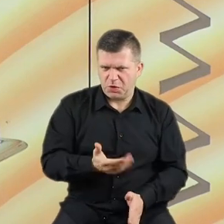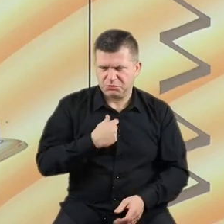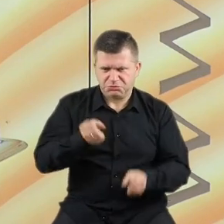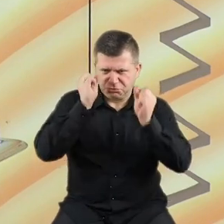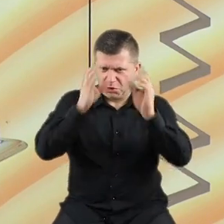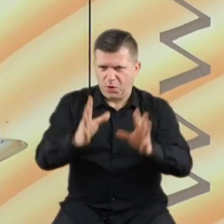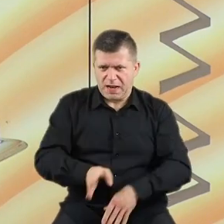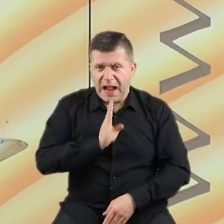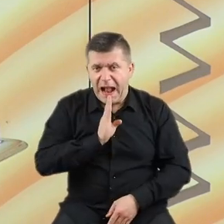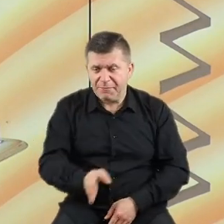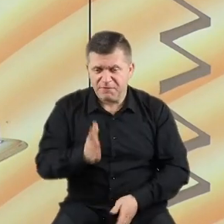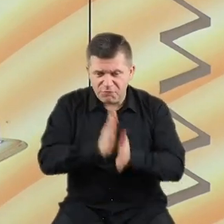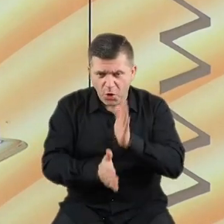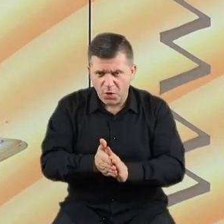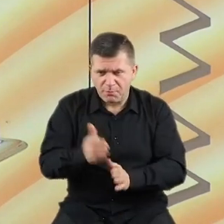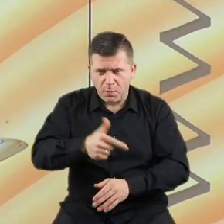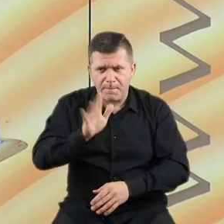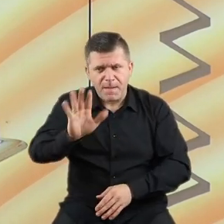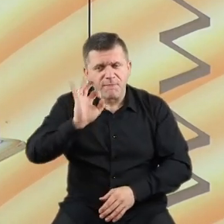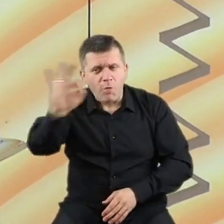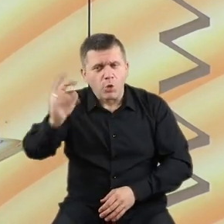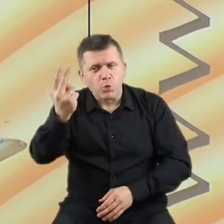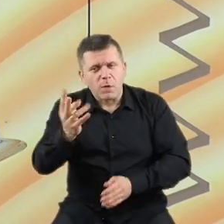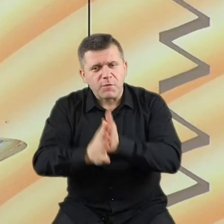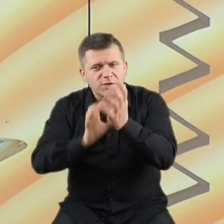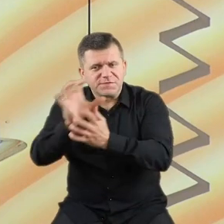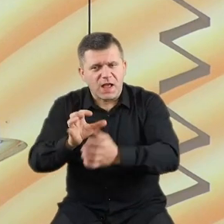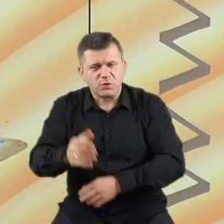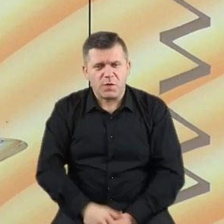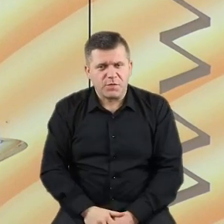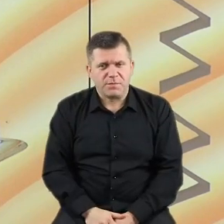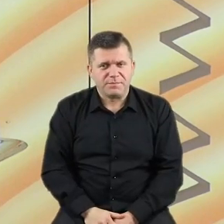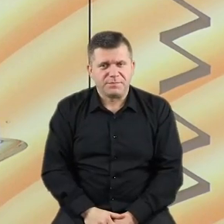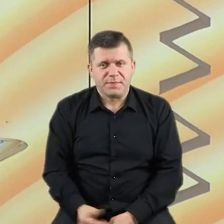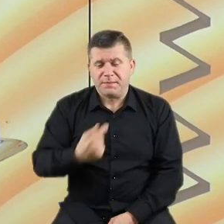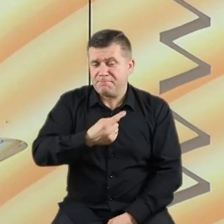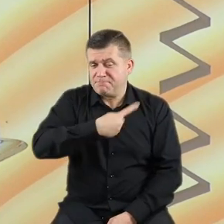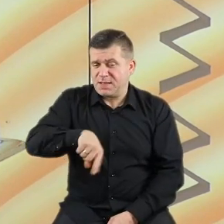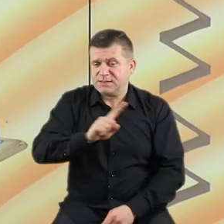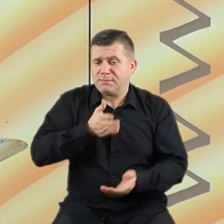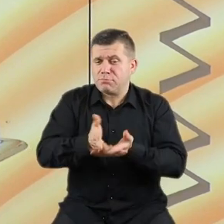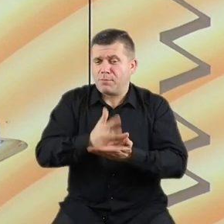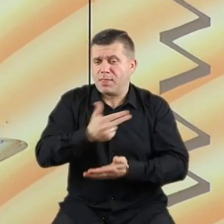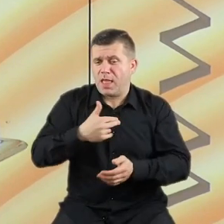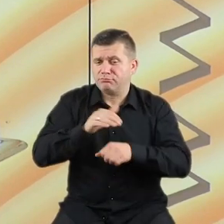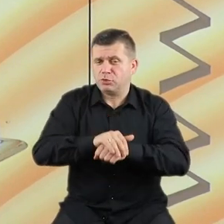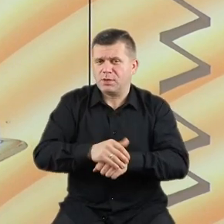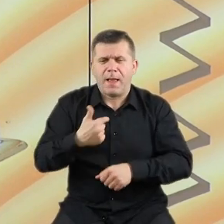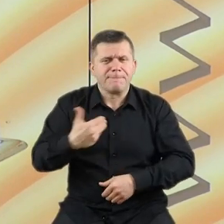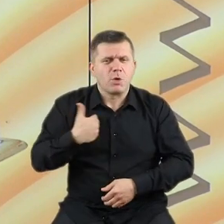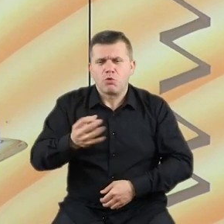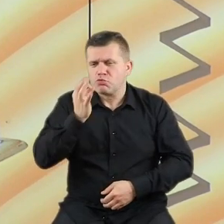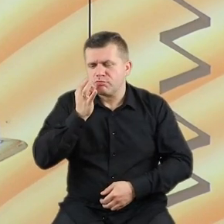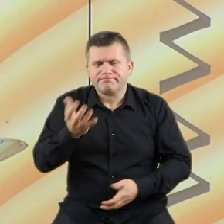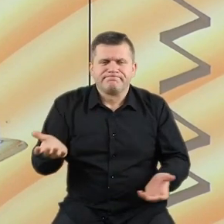mnie było szok. Amerykanie na wojnie? Musieli mieć jakąś swoją II wojnę światową i naprawdę my z pomocą naszych przyjaciół. Ja naprawdę byłam